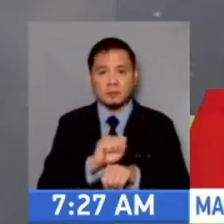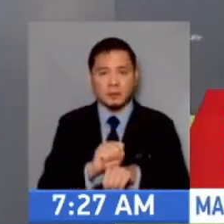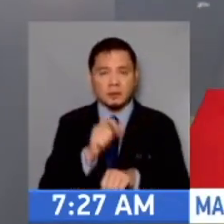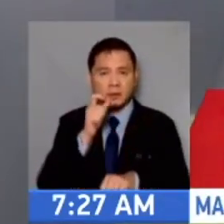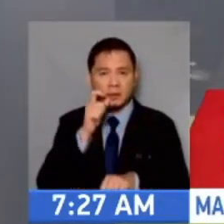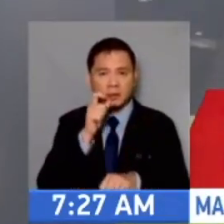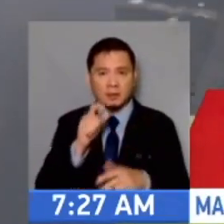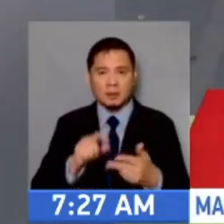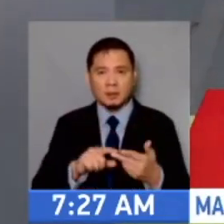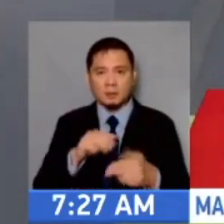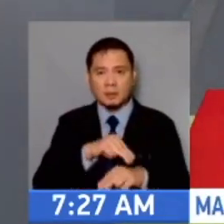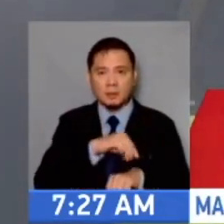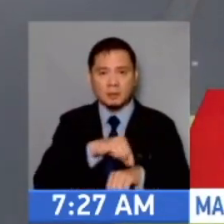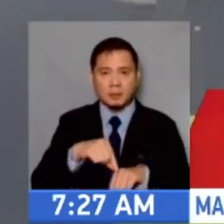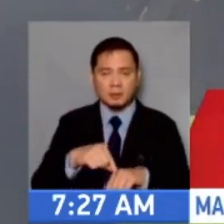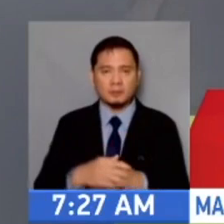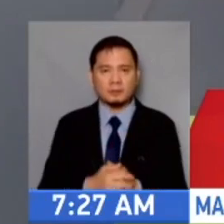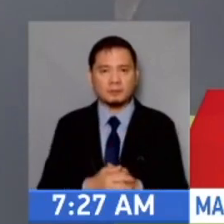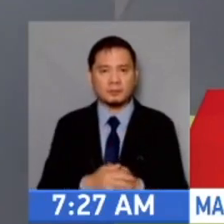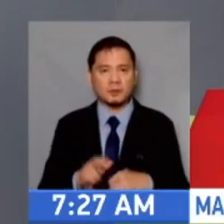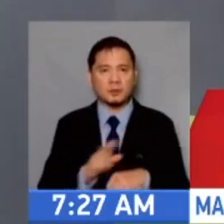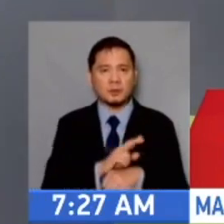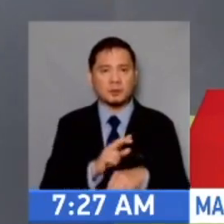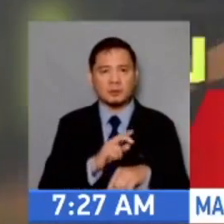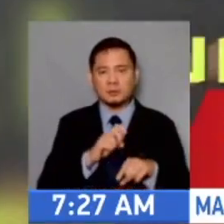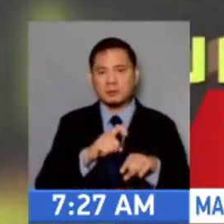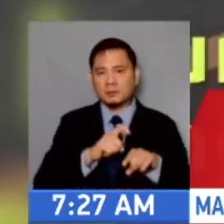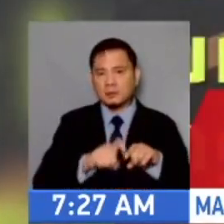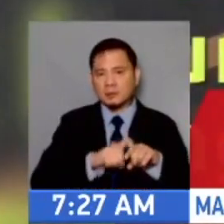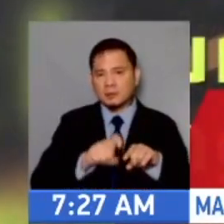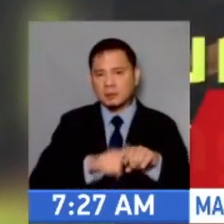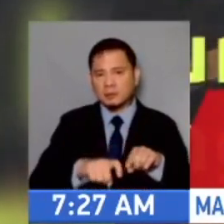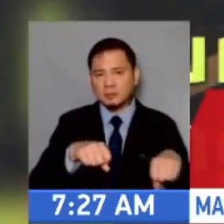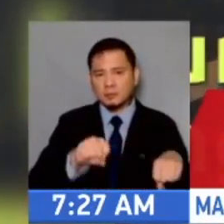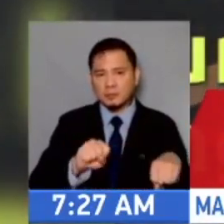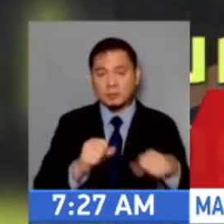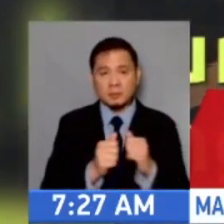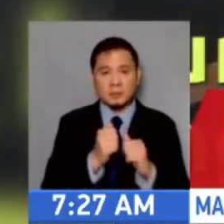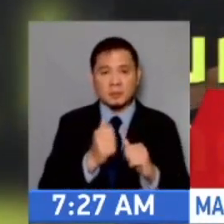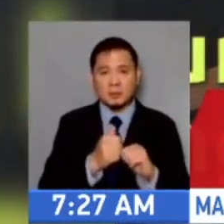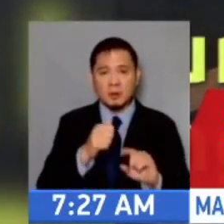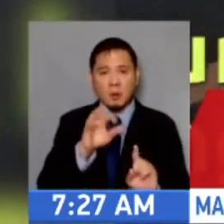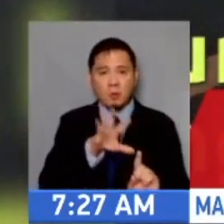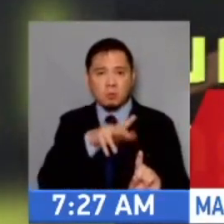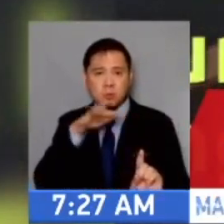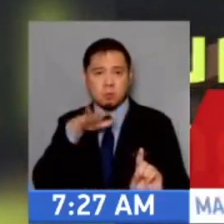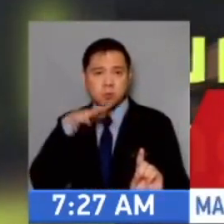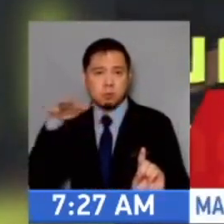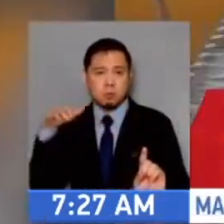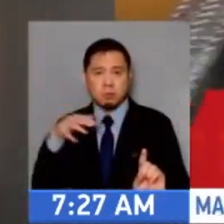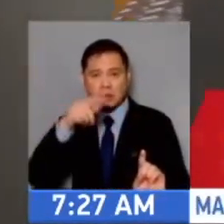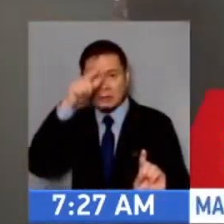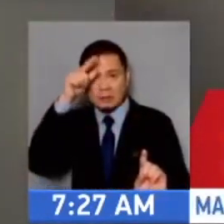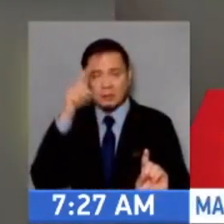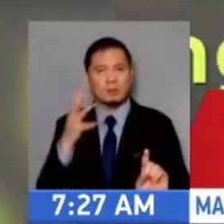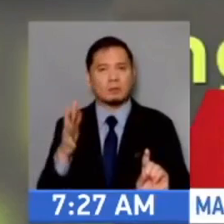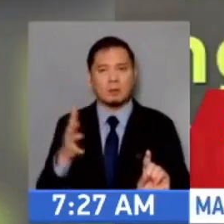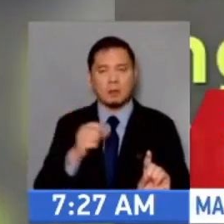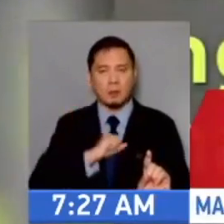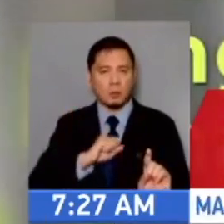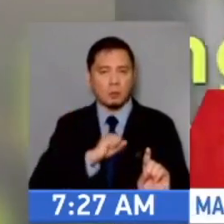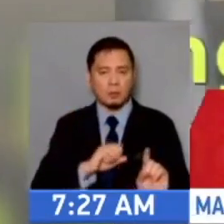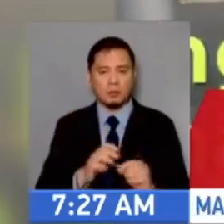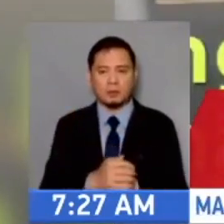electric na motorsiklo kaya wala itong usok. Rechargeable ang baterya at kayang umandar ng 6 hanggang 8 oras. Sa